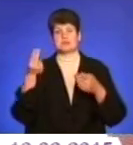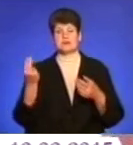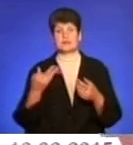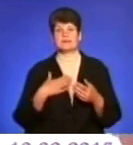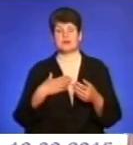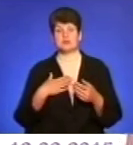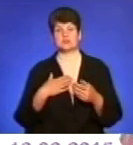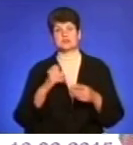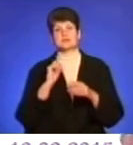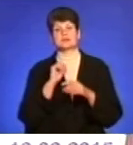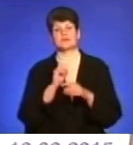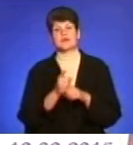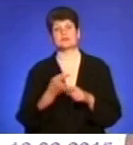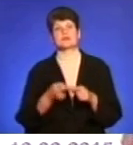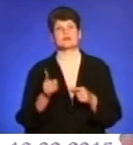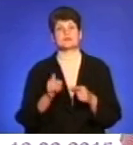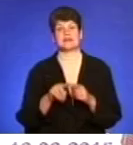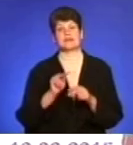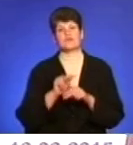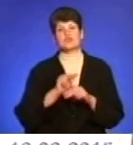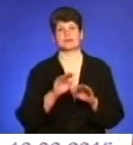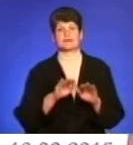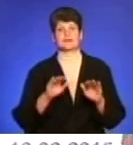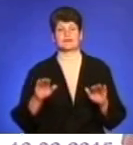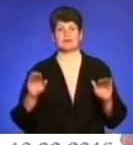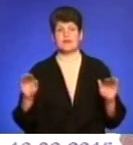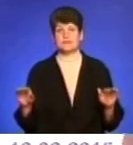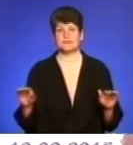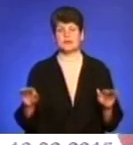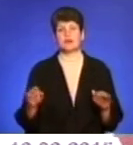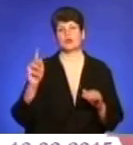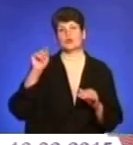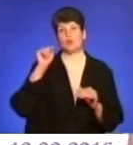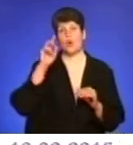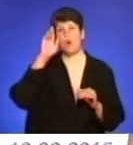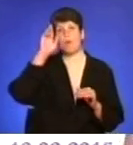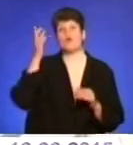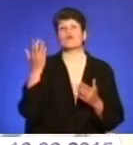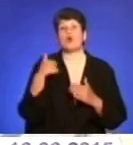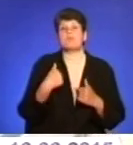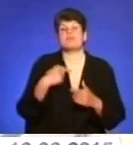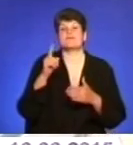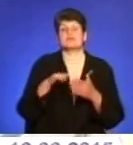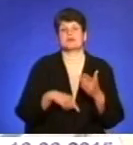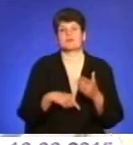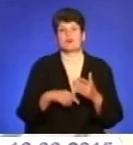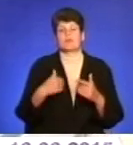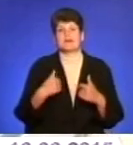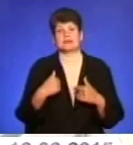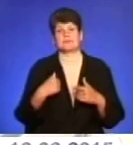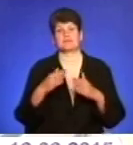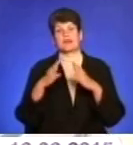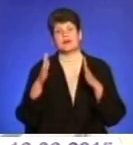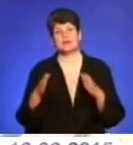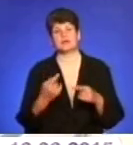Наша місія як братів-семінаристів – це навчити дітей про того Бога, в якого ми віримо. Чим для мене веселі канікули – це найперше